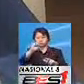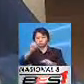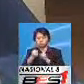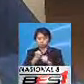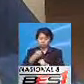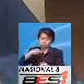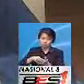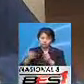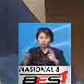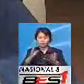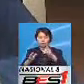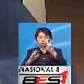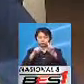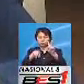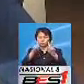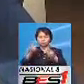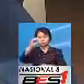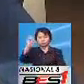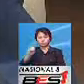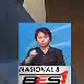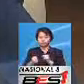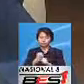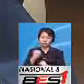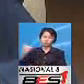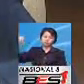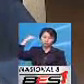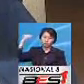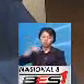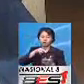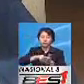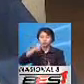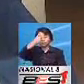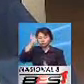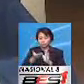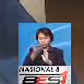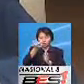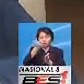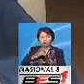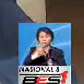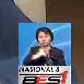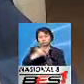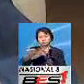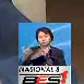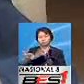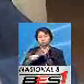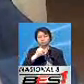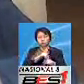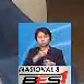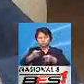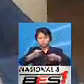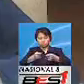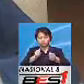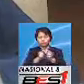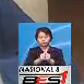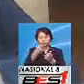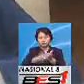tahun ini berbanding 2.1% tahun lalu. Ini disebabkan oleh kenaikan harga beberapa barangan harga ditakbir